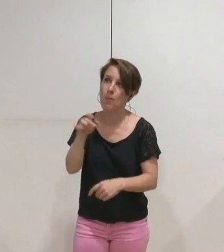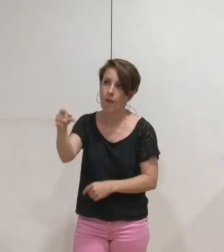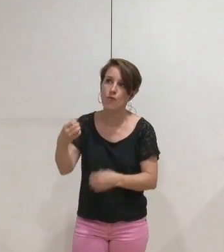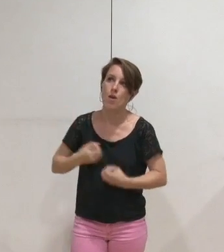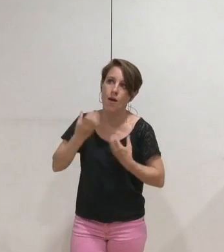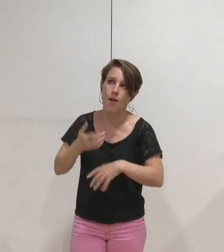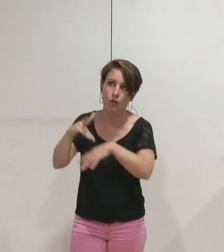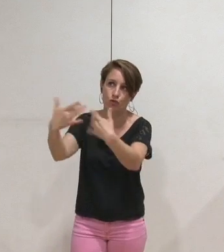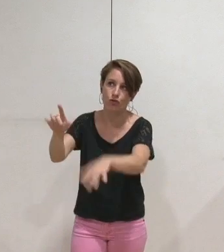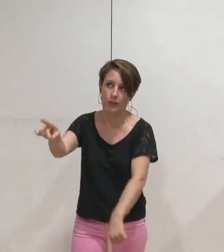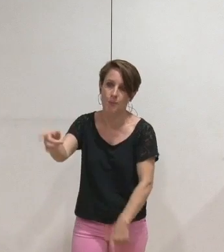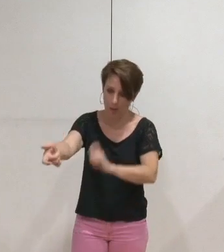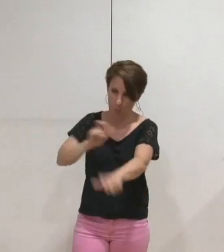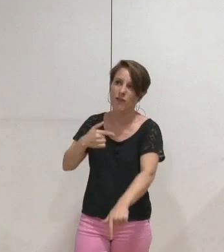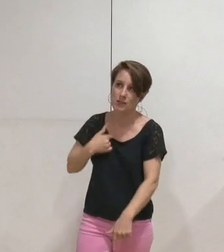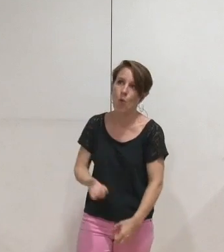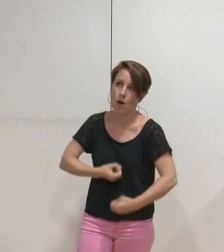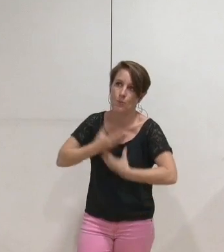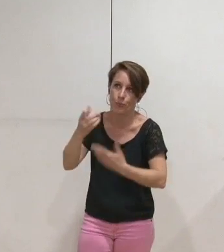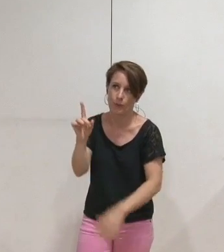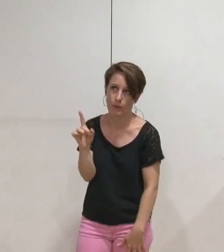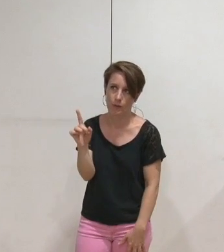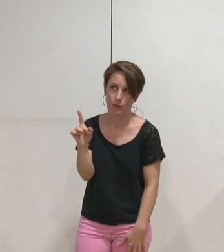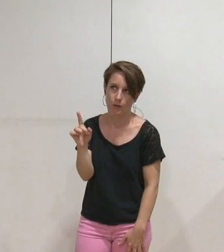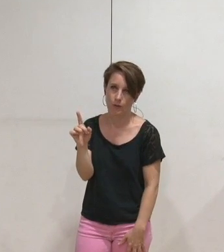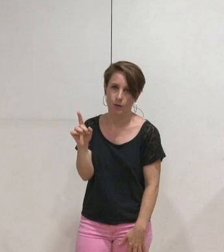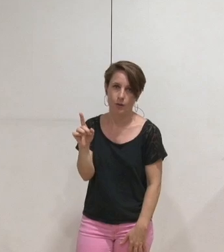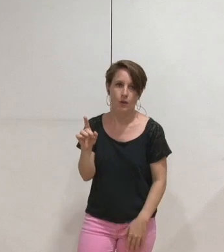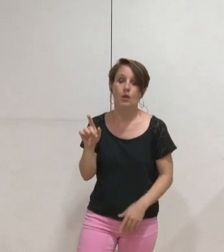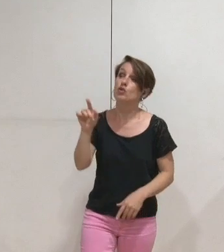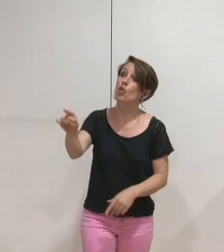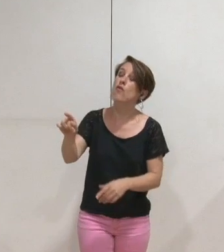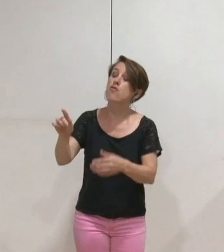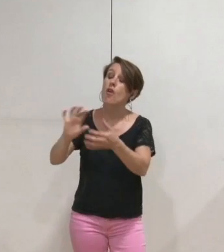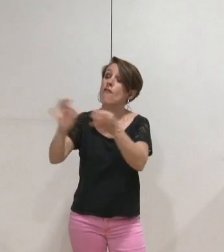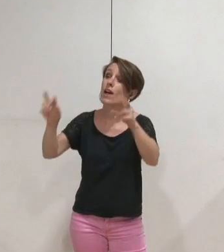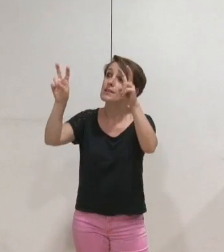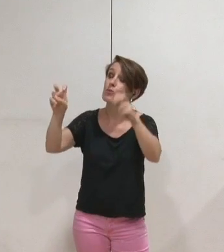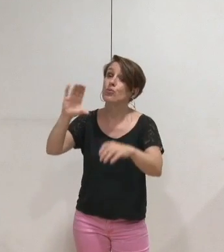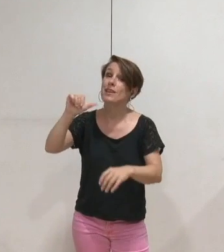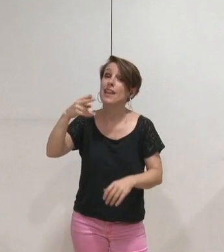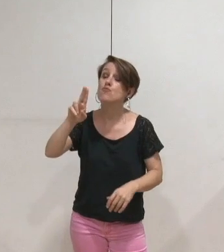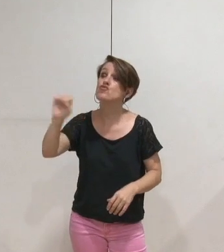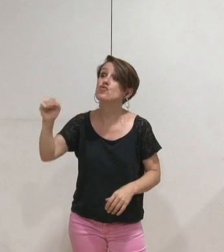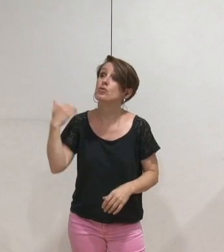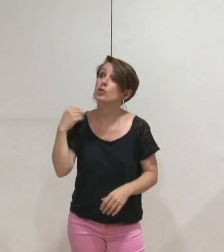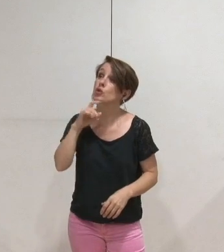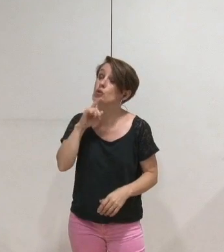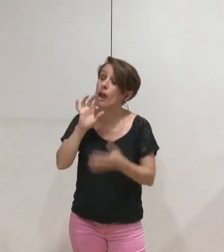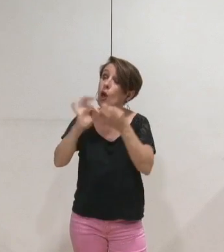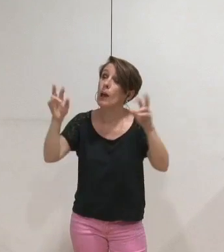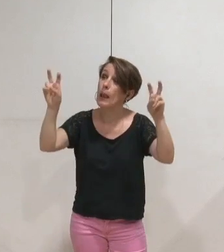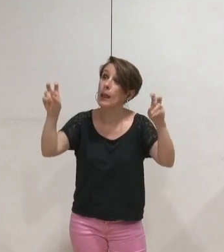exprimer pour répondre pour vous répondre sur cette question de votre citations de d'Albert Camu justement la question aujourd'hui n'est plus